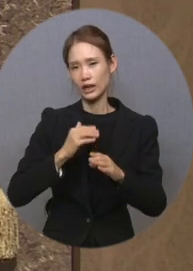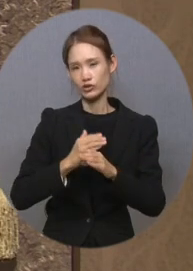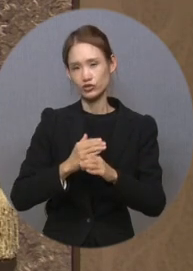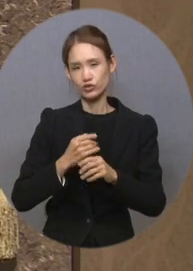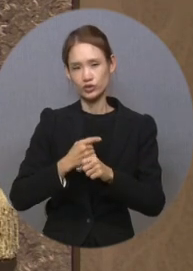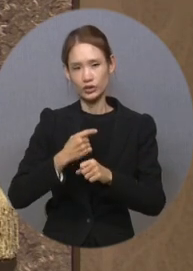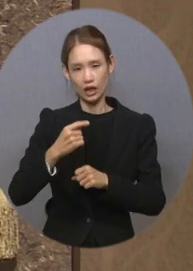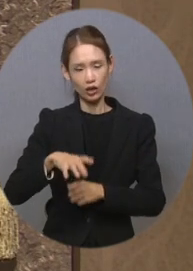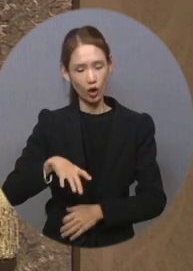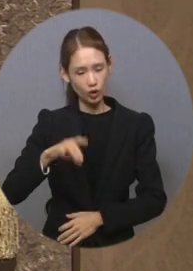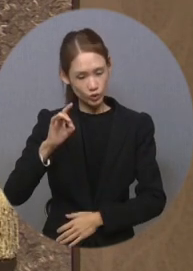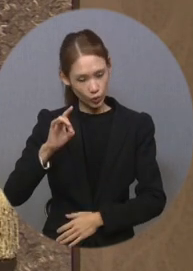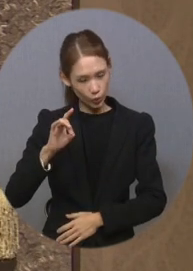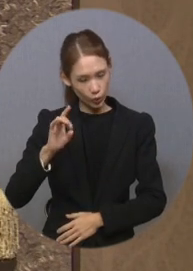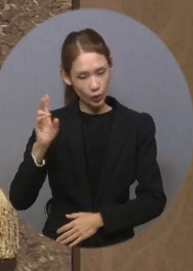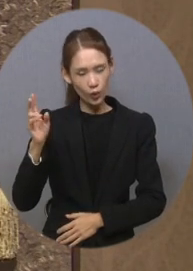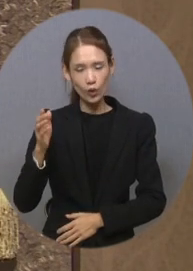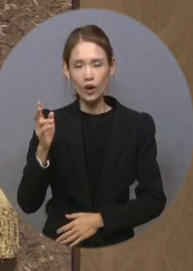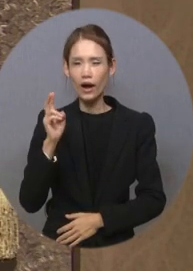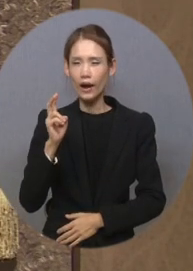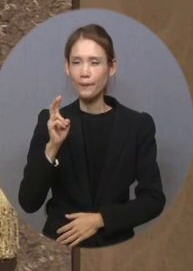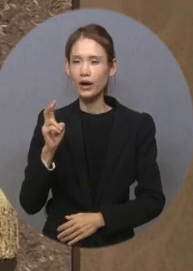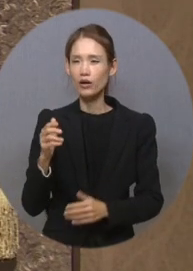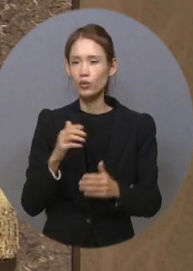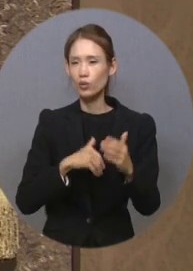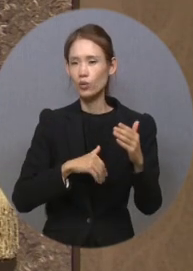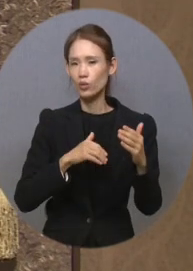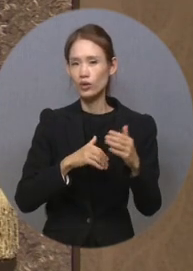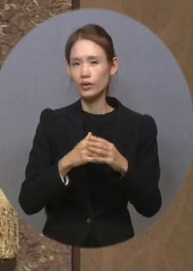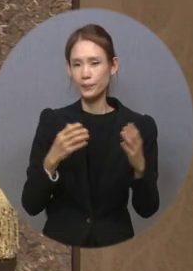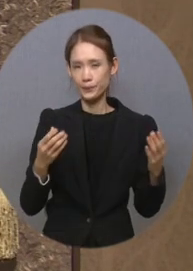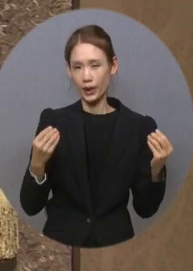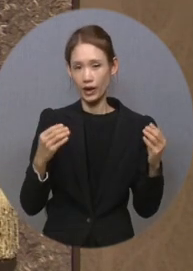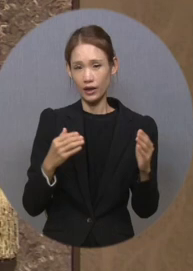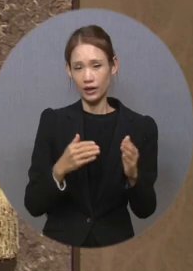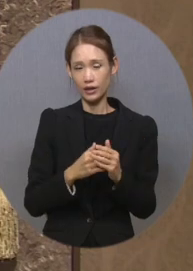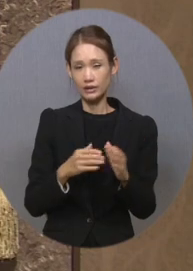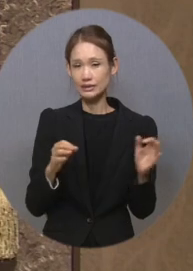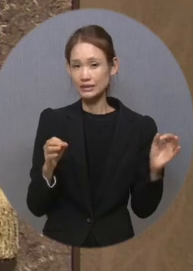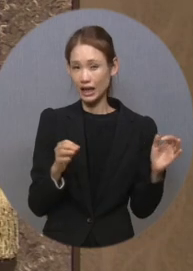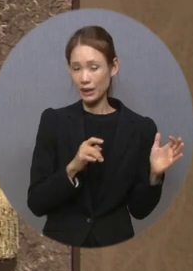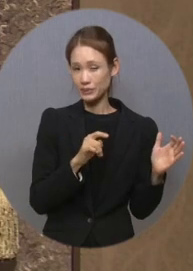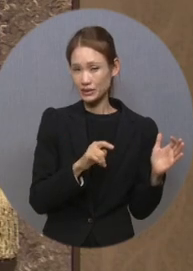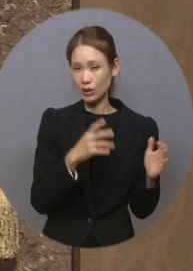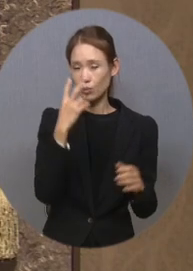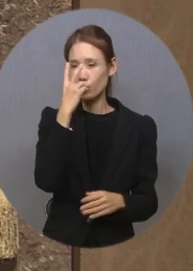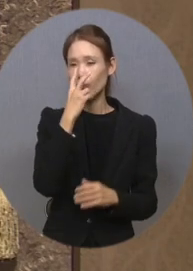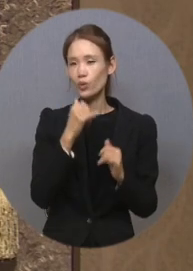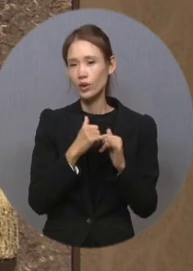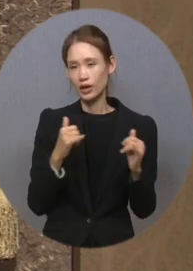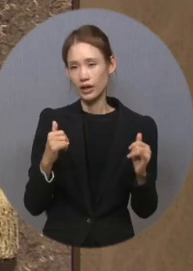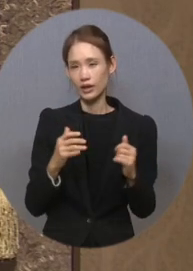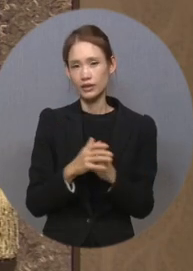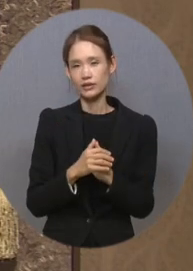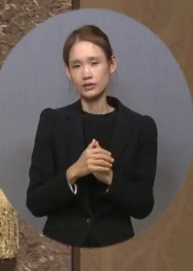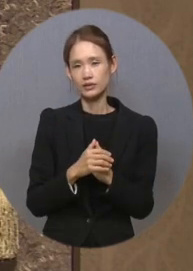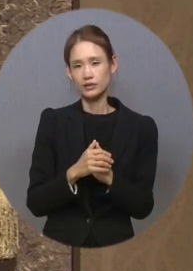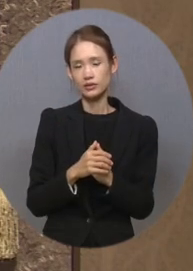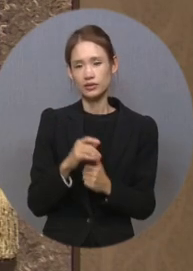이제 준공이 되거든요. 네. 그래서 거기서 우리 잠시라도 우리